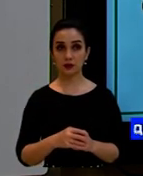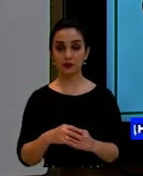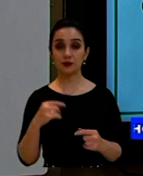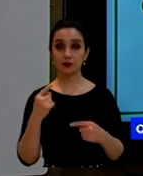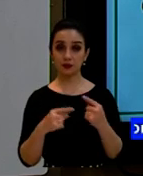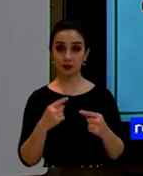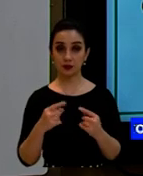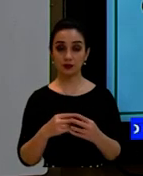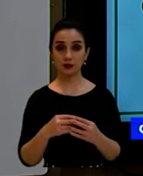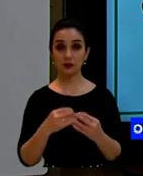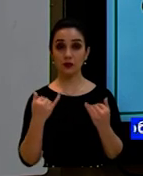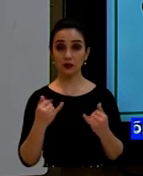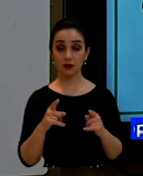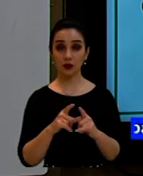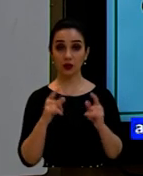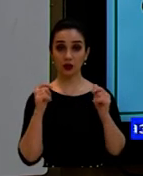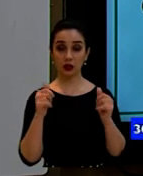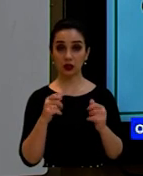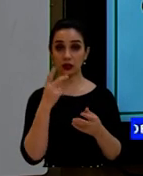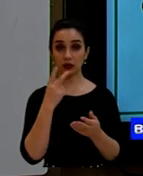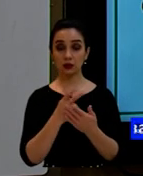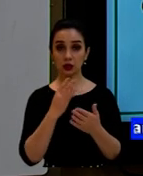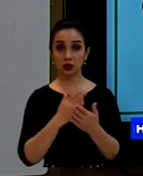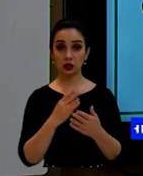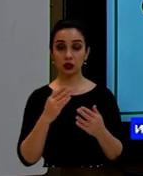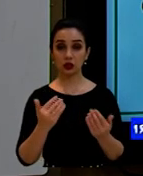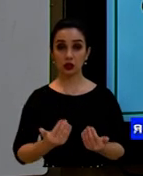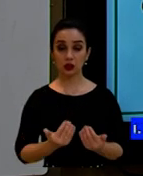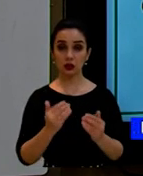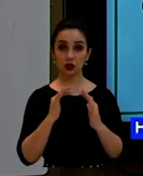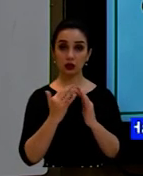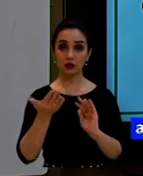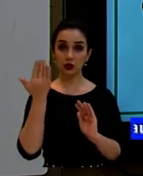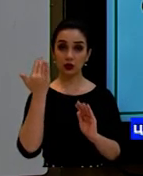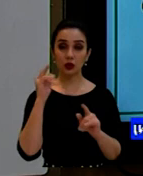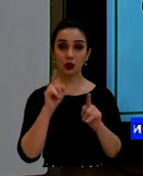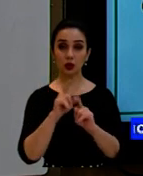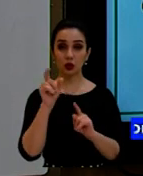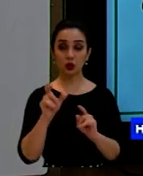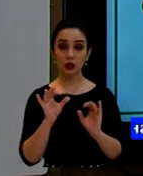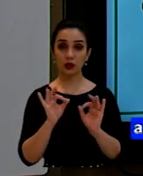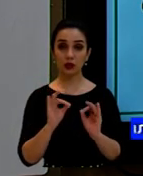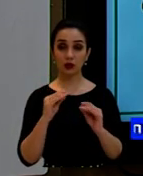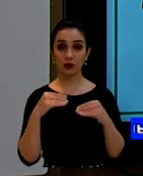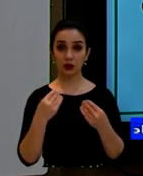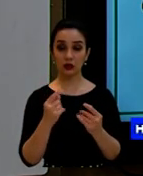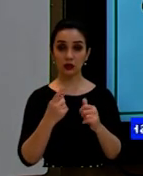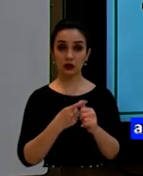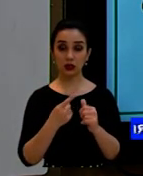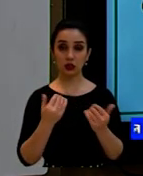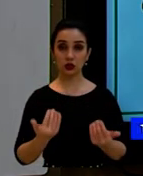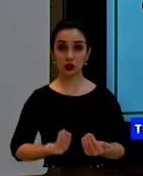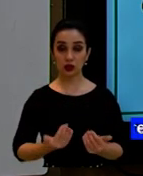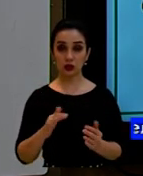Следующее. На данной картинке изображены жилища древних людей. Правильно дайте название